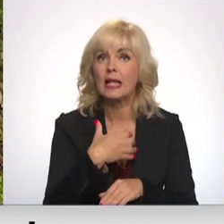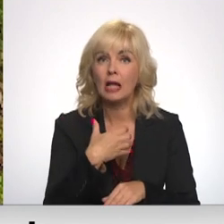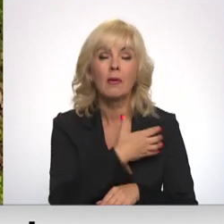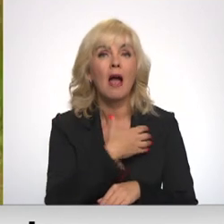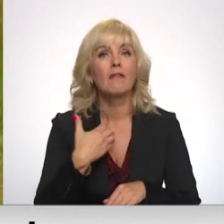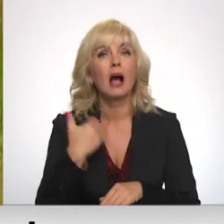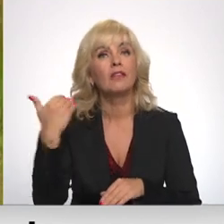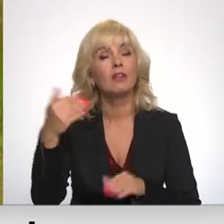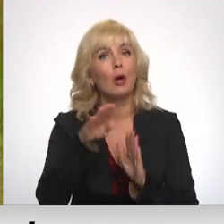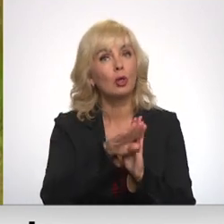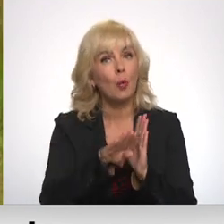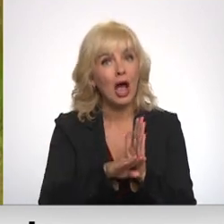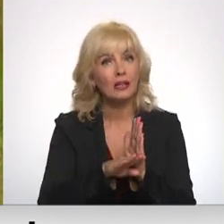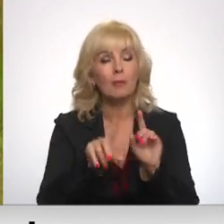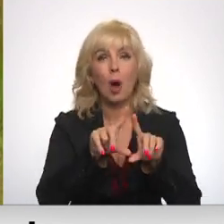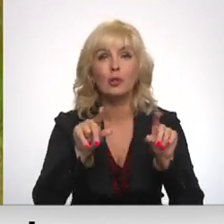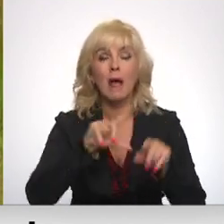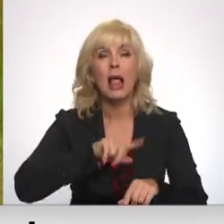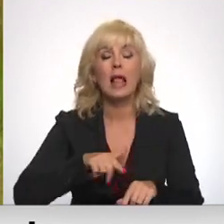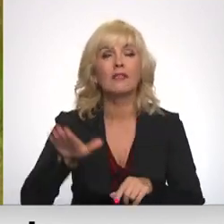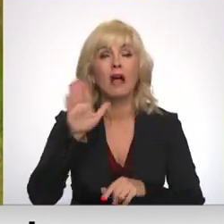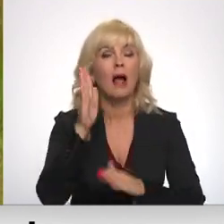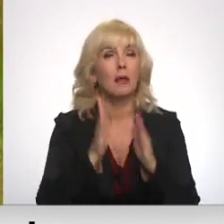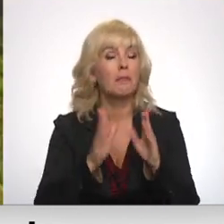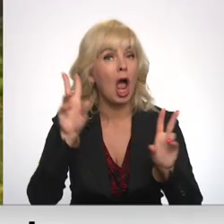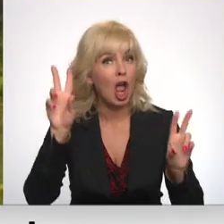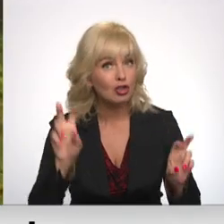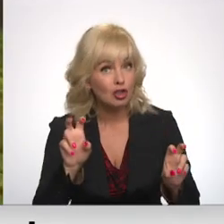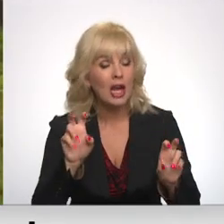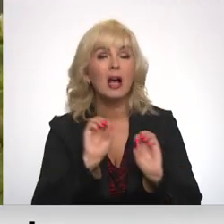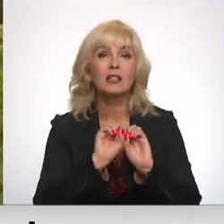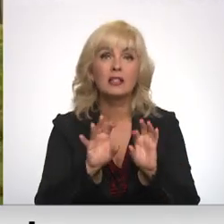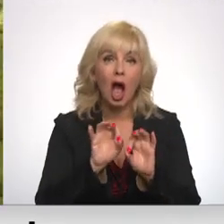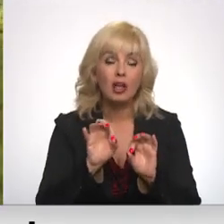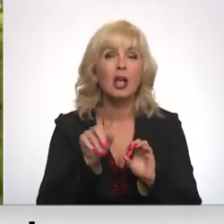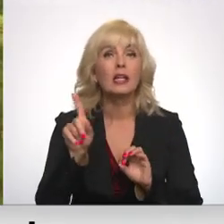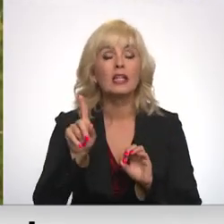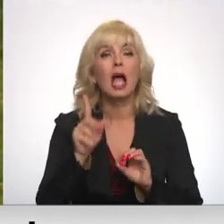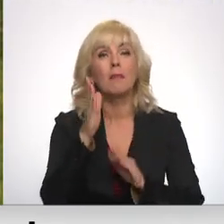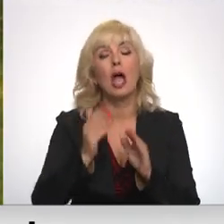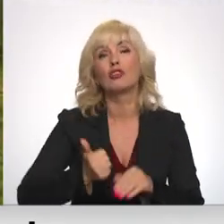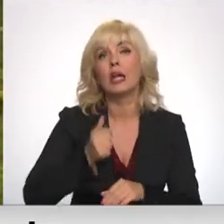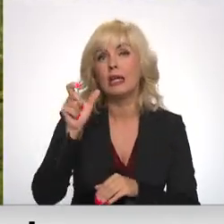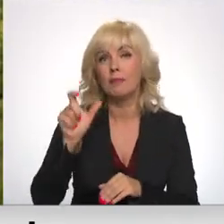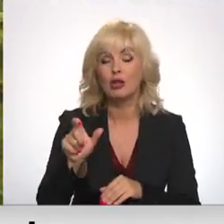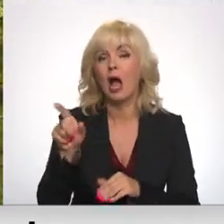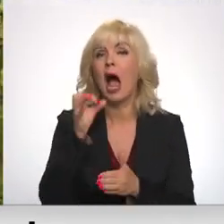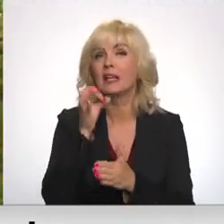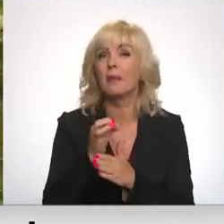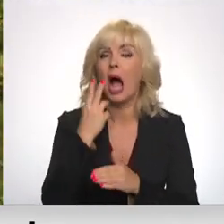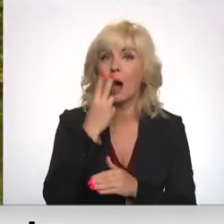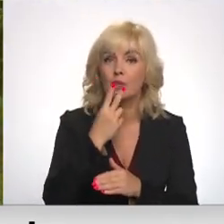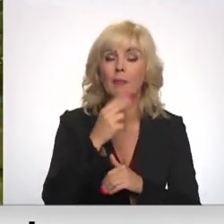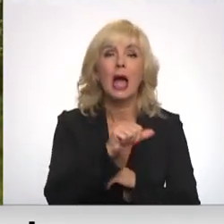valdības noteikumi. Uzņēmumā Latvijas valsts meži uzsver, ka tas pārsvarā skar meža īpašniekus un apsaimniekotājus, jo